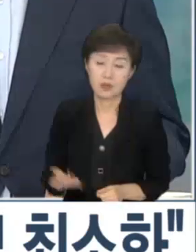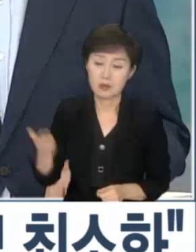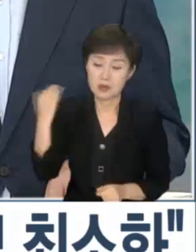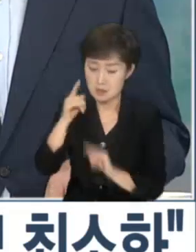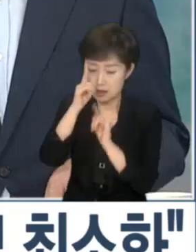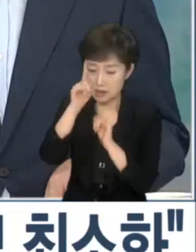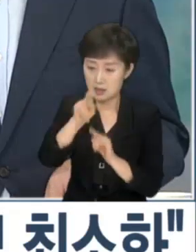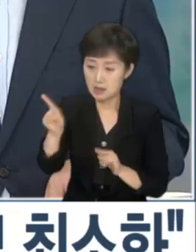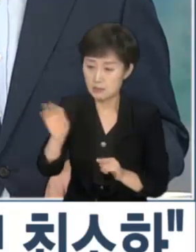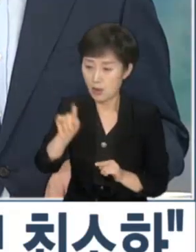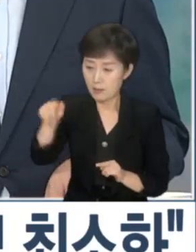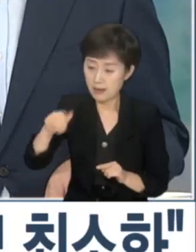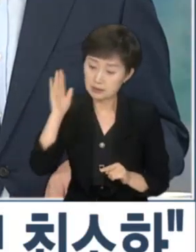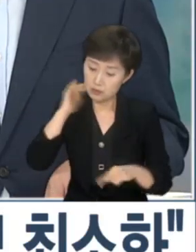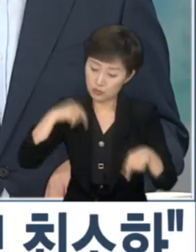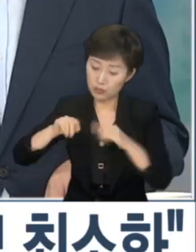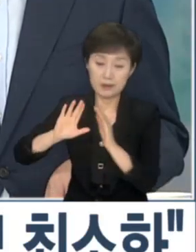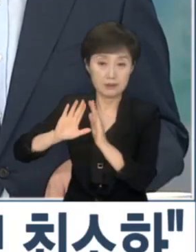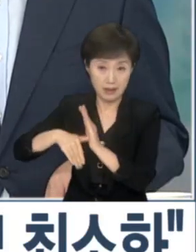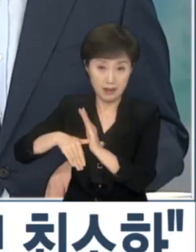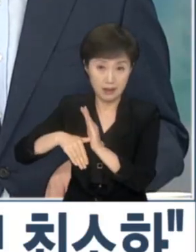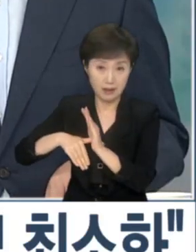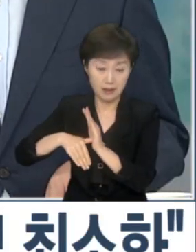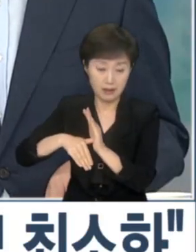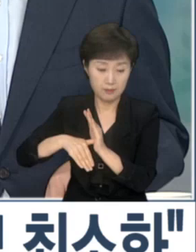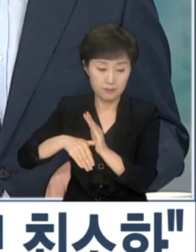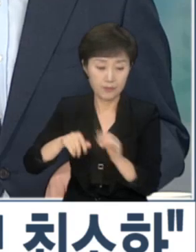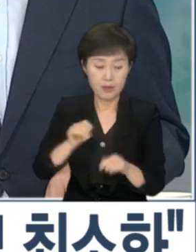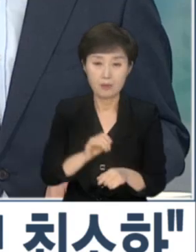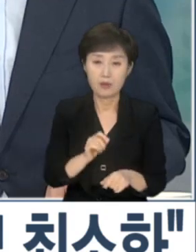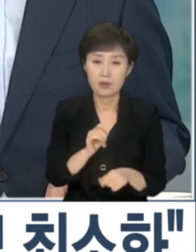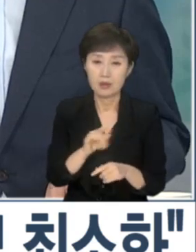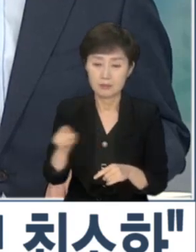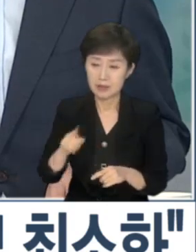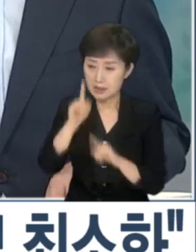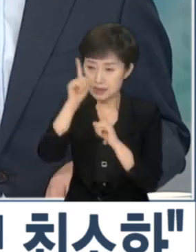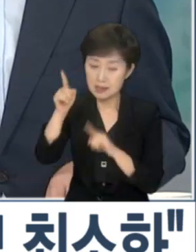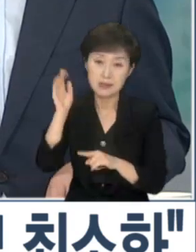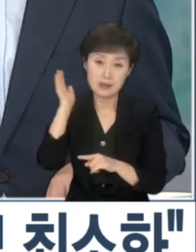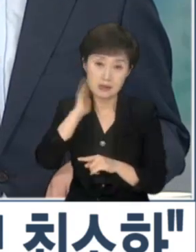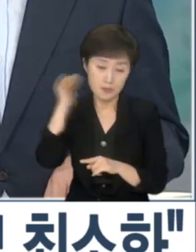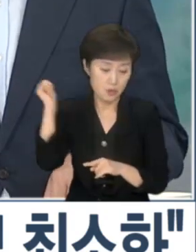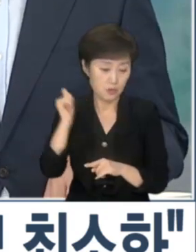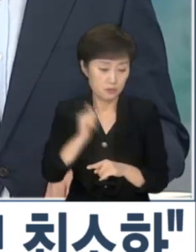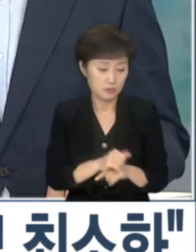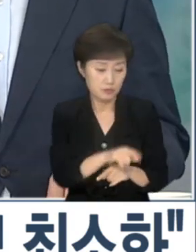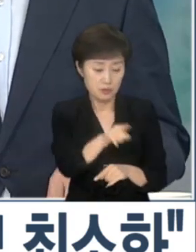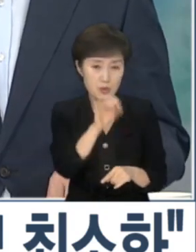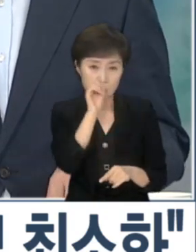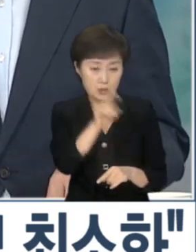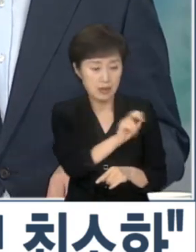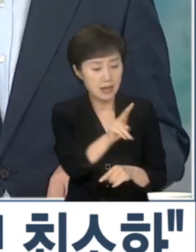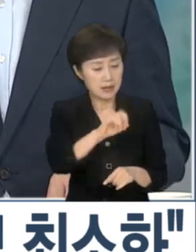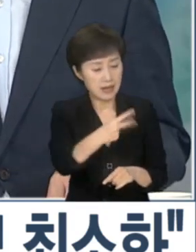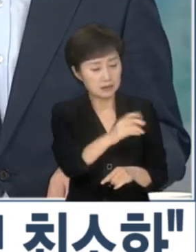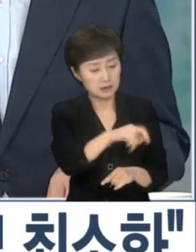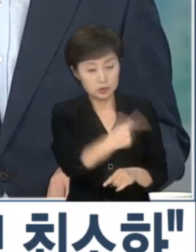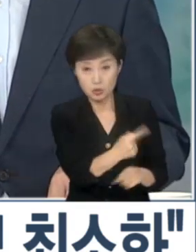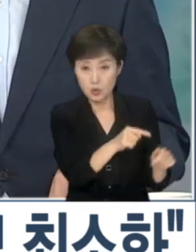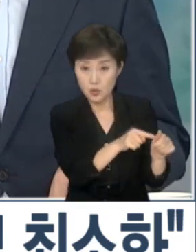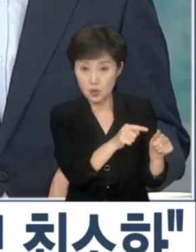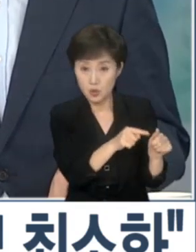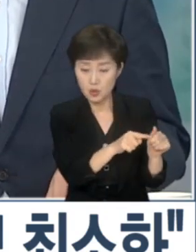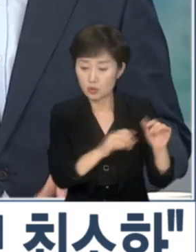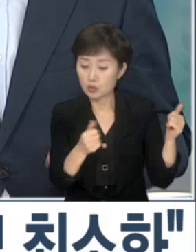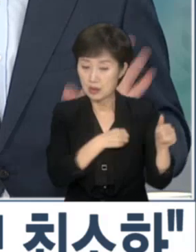과거 이명박 정부 시절에 그 행정수도 백지화를 이명박 대통령이 주장을 해서 양승조 당시에